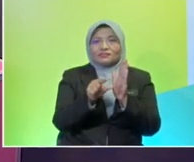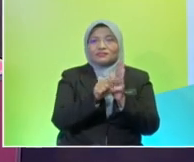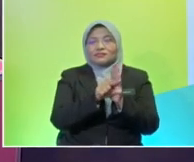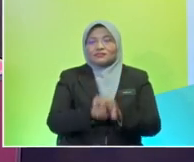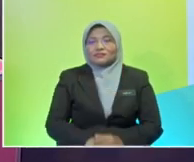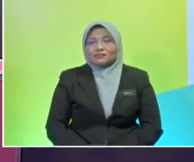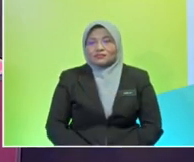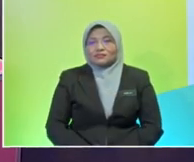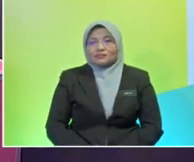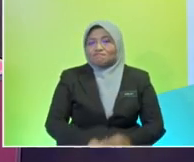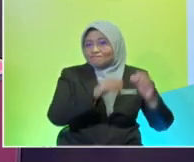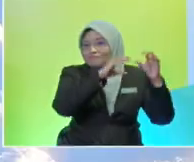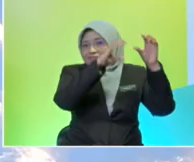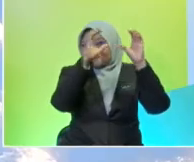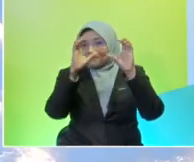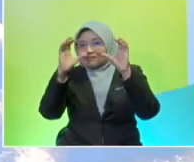nampaknya